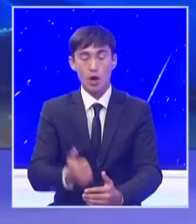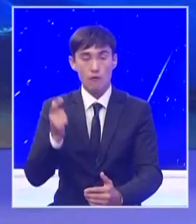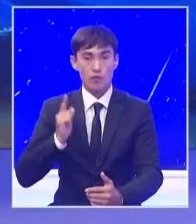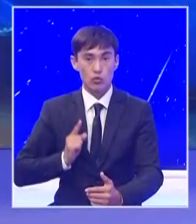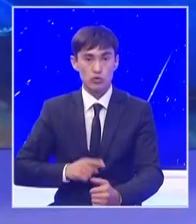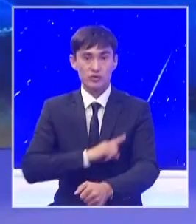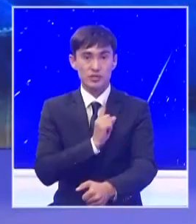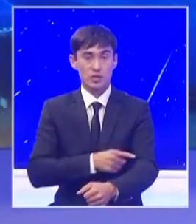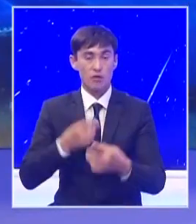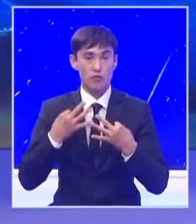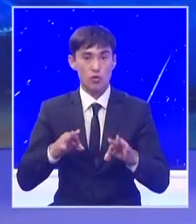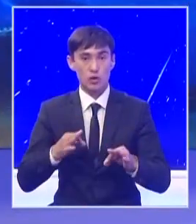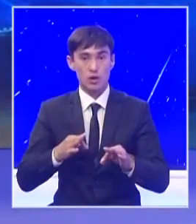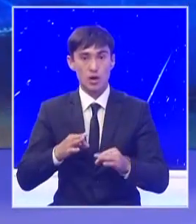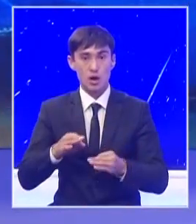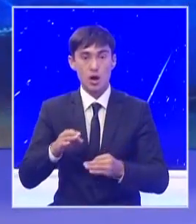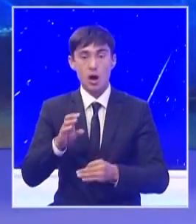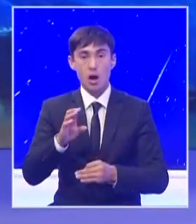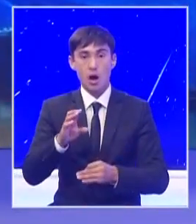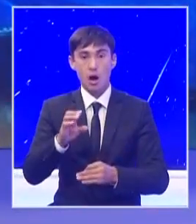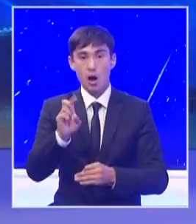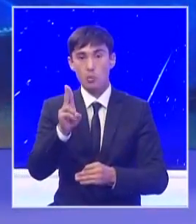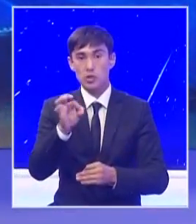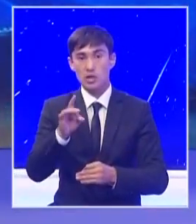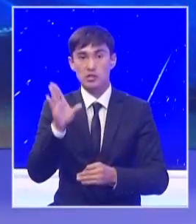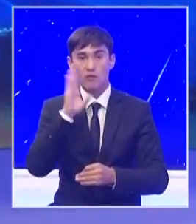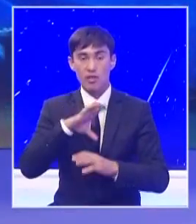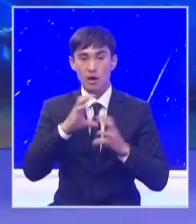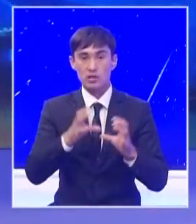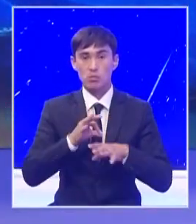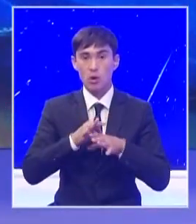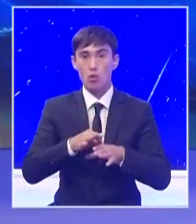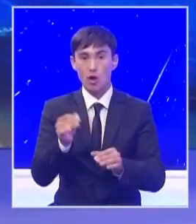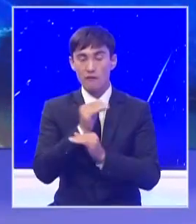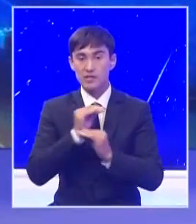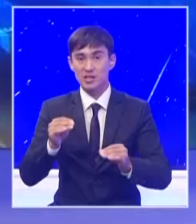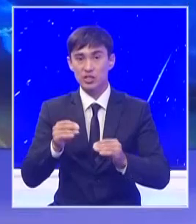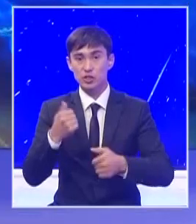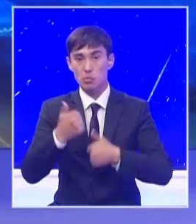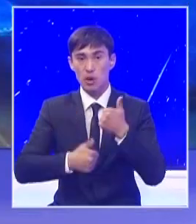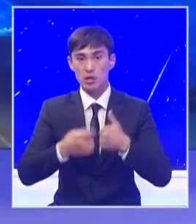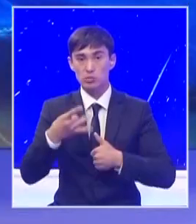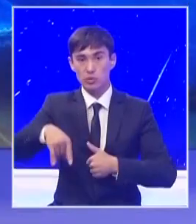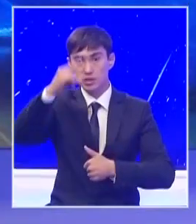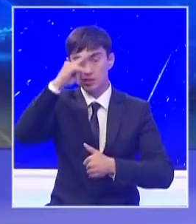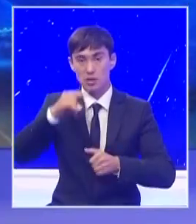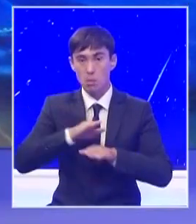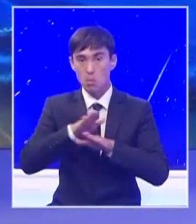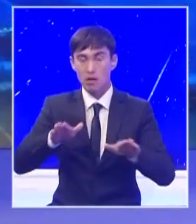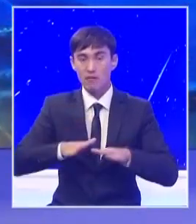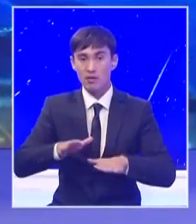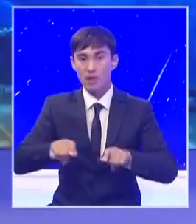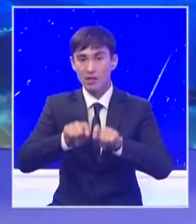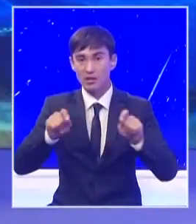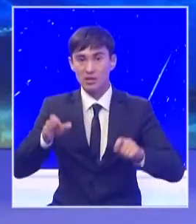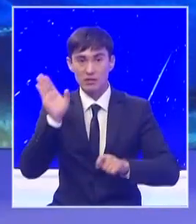Выносливость и сила воли. В акватории Капшигайского водохранилища проходит официальный чемпионат Республики Казахстан по плаванию на открытой воде. В